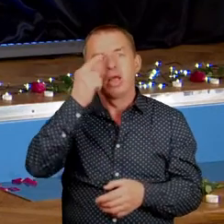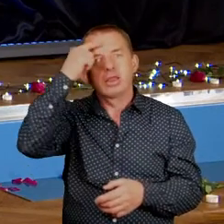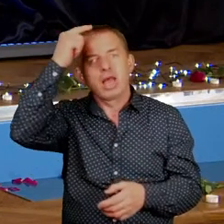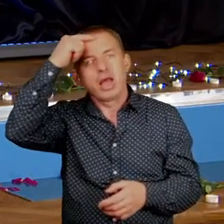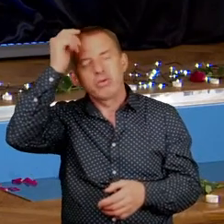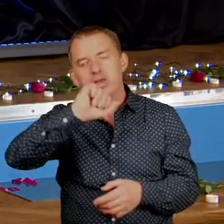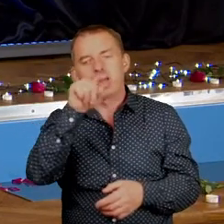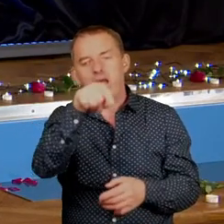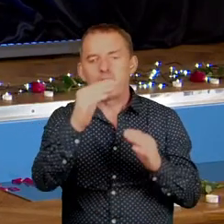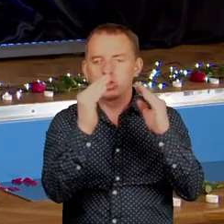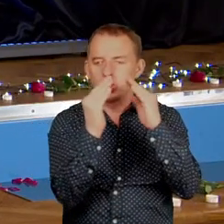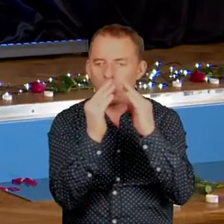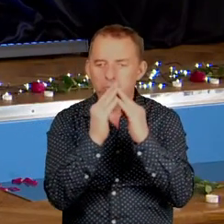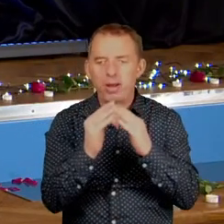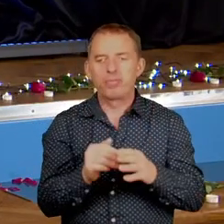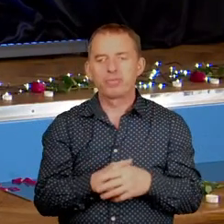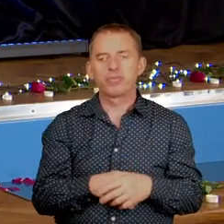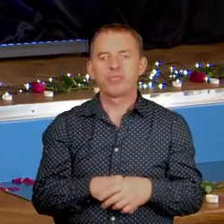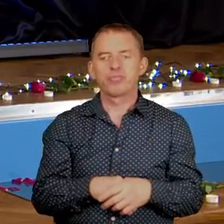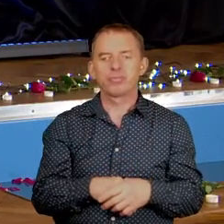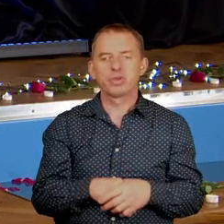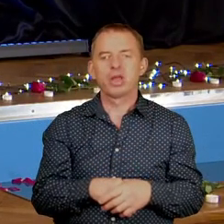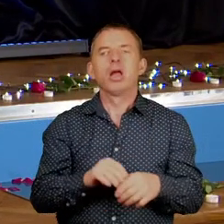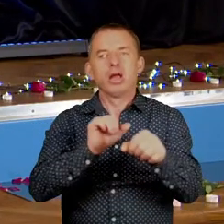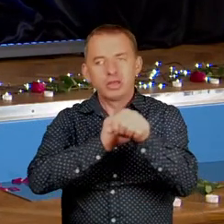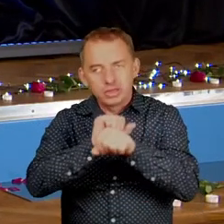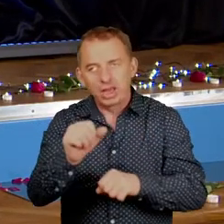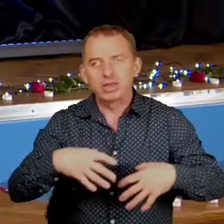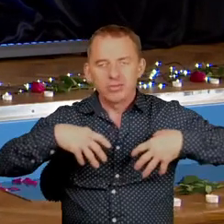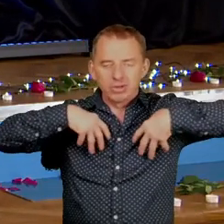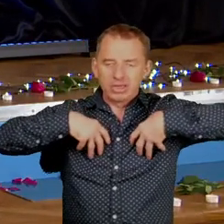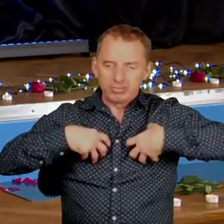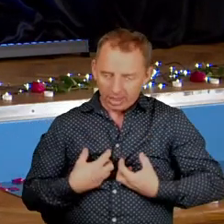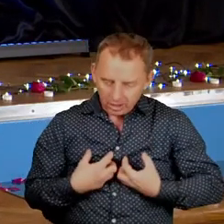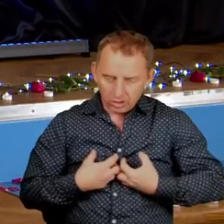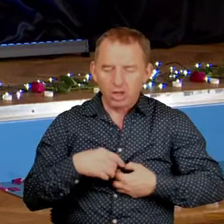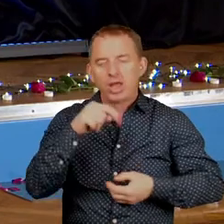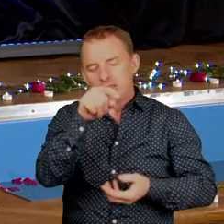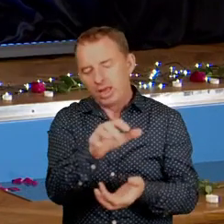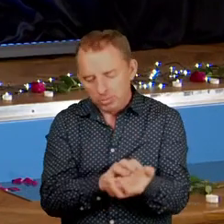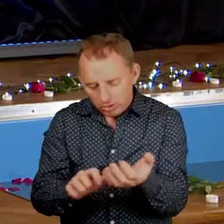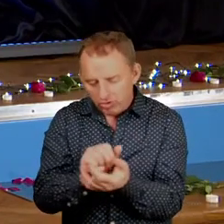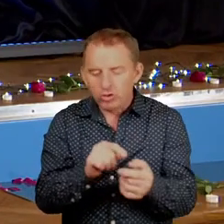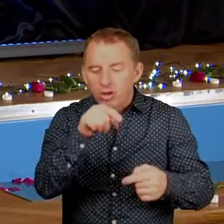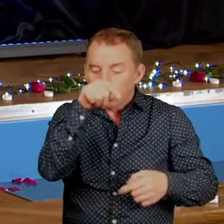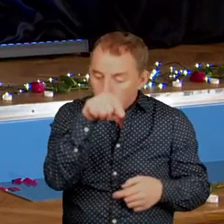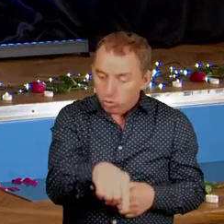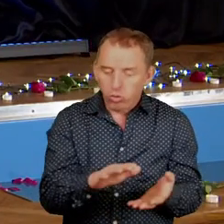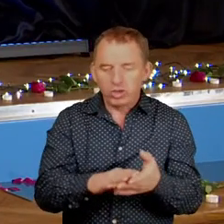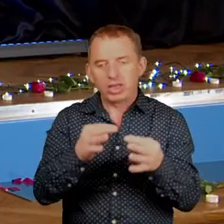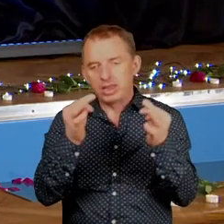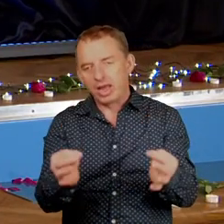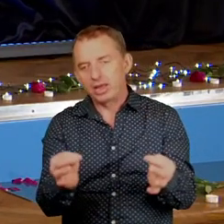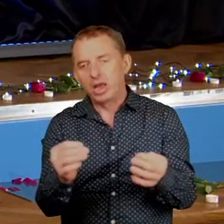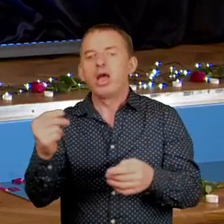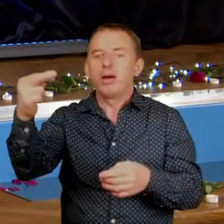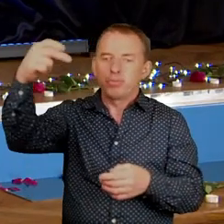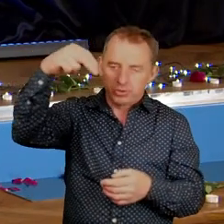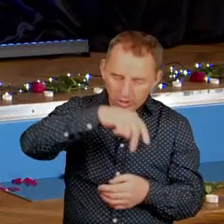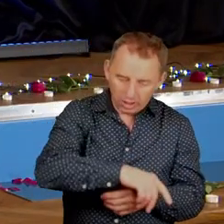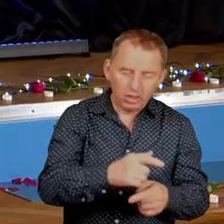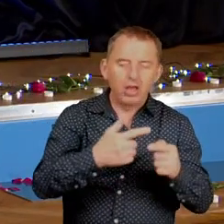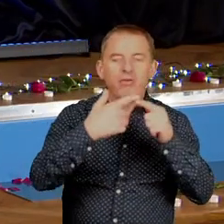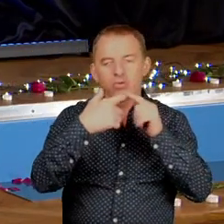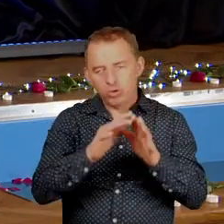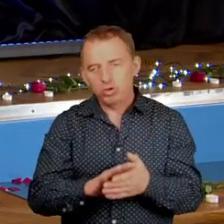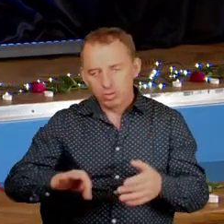domem. I'm tired of this world. Jestem zmęczony tym światem tu i teraz. Come quickly, Lord Jesus. Przyjdź wkrótce,